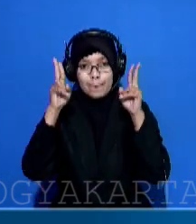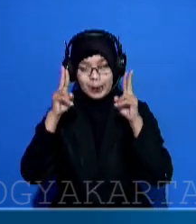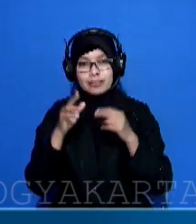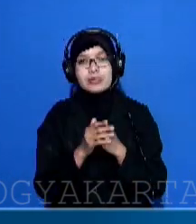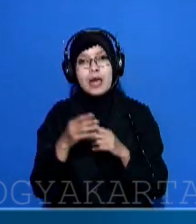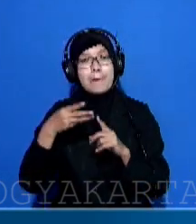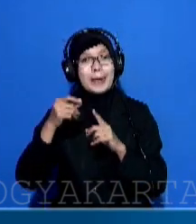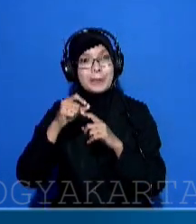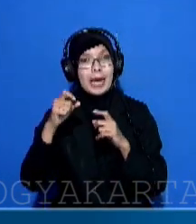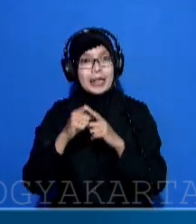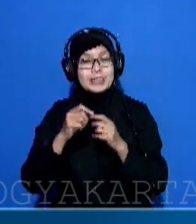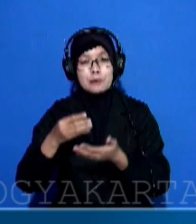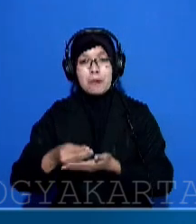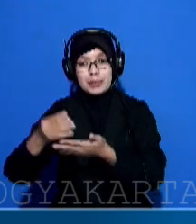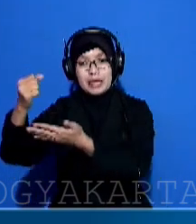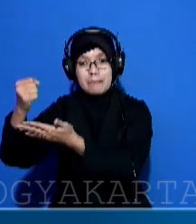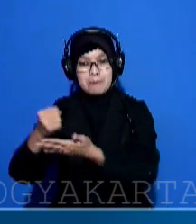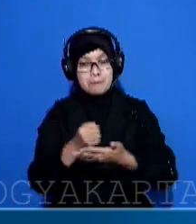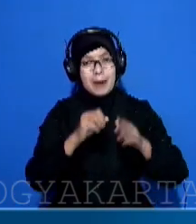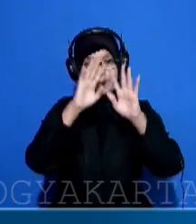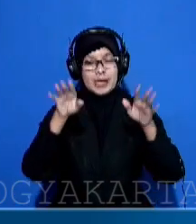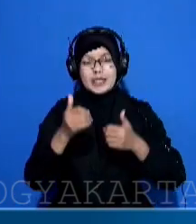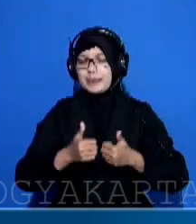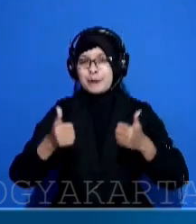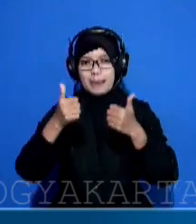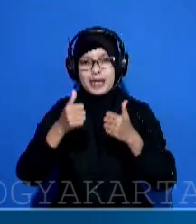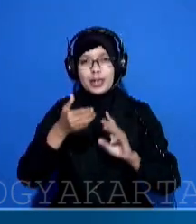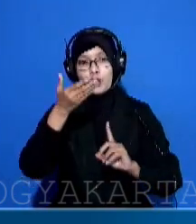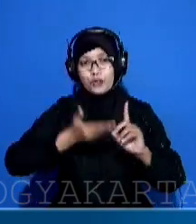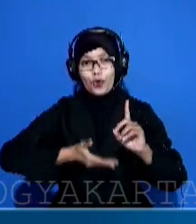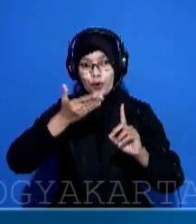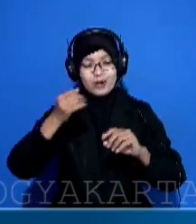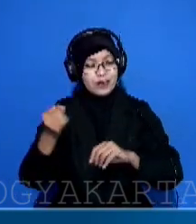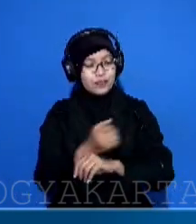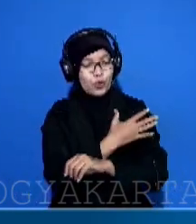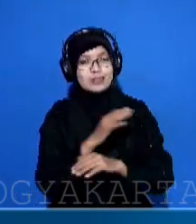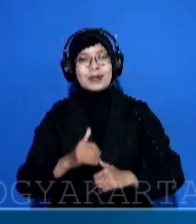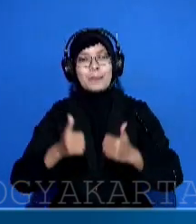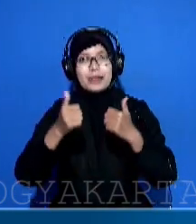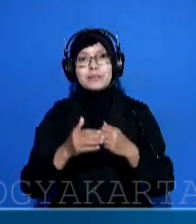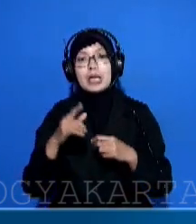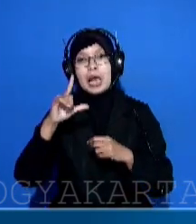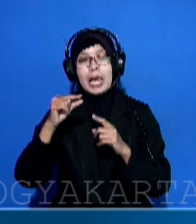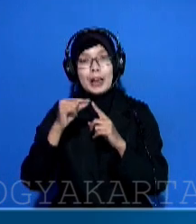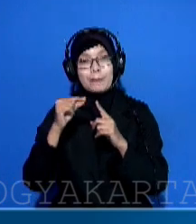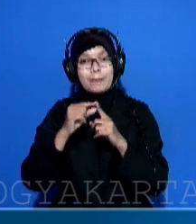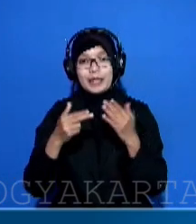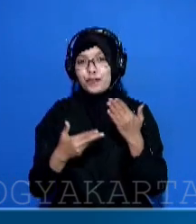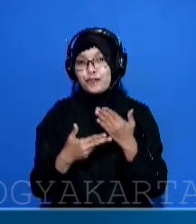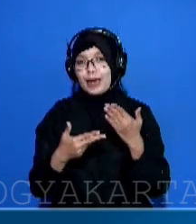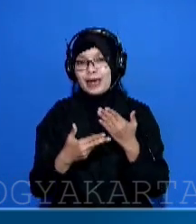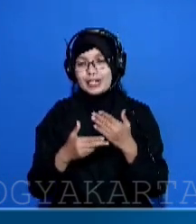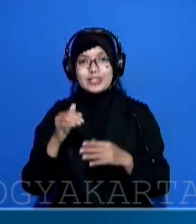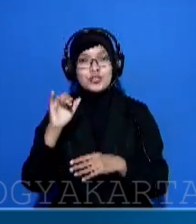pbsd memberikan penghargaan kepada media terbaik tokoh hingga influencer lppvri Stasiun Daerah